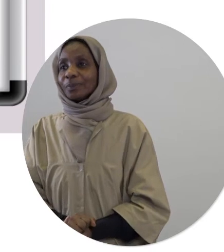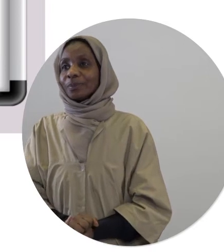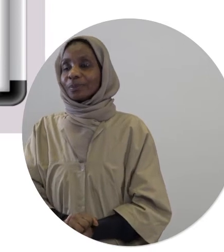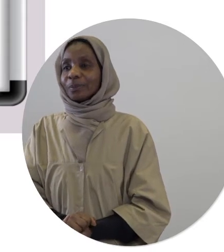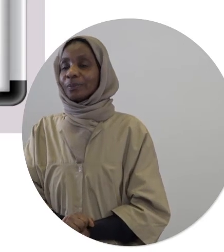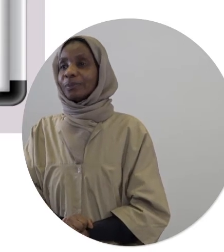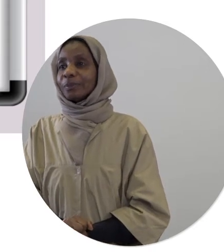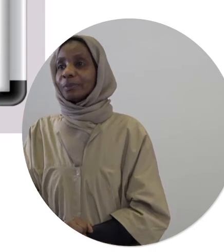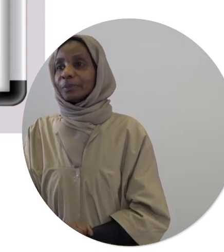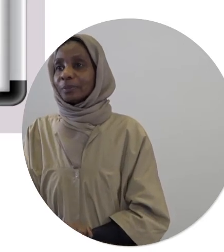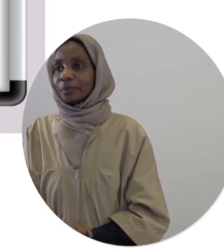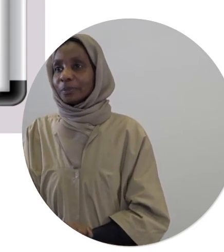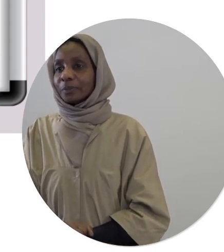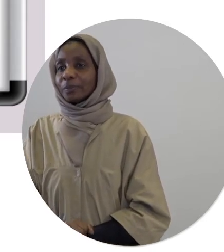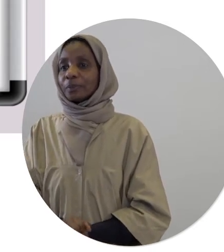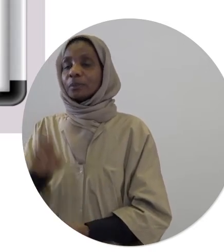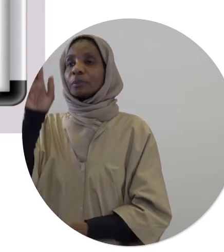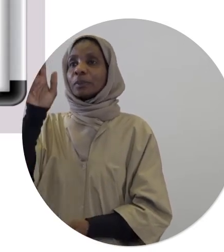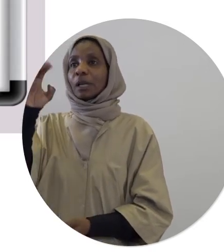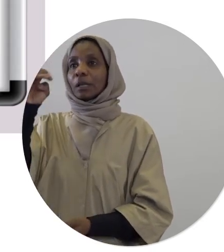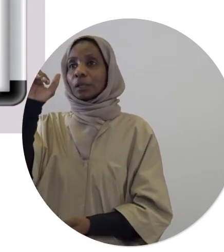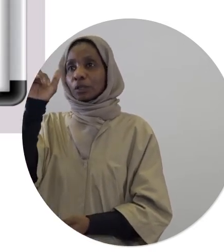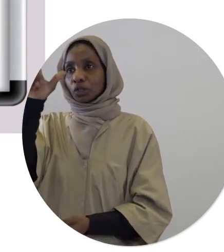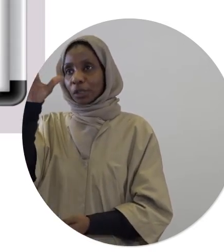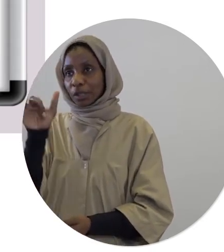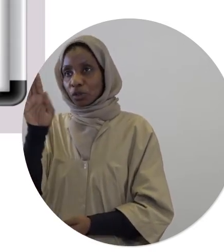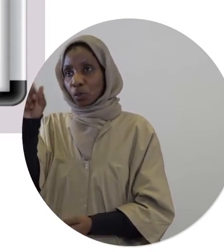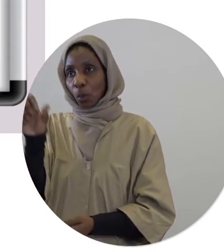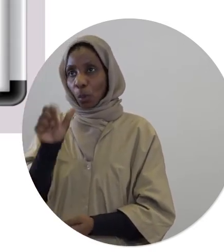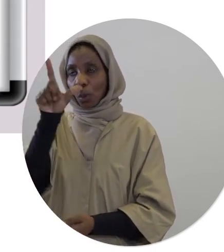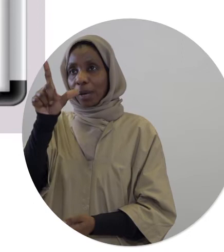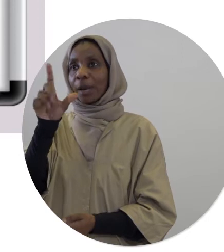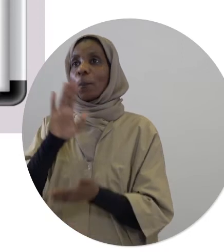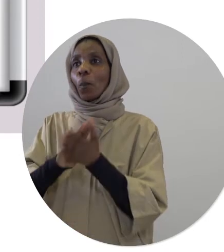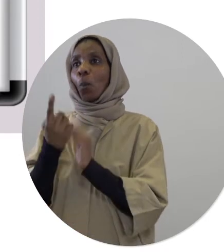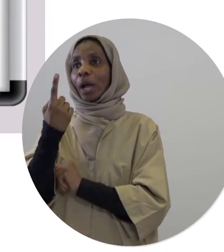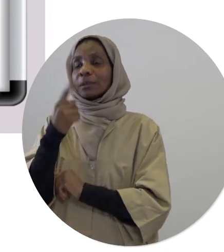الجلسترول كمثال على كحولات عديدة الهيدروكسيل في منهجنا.